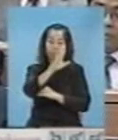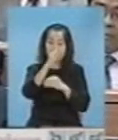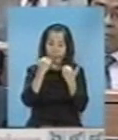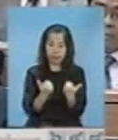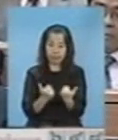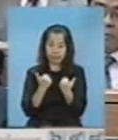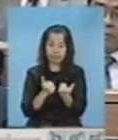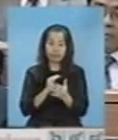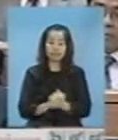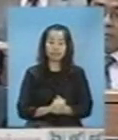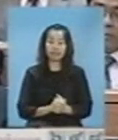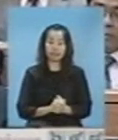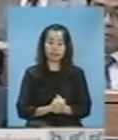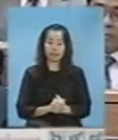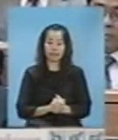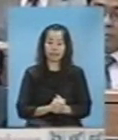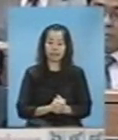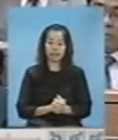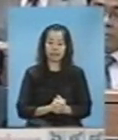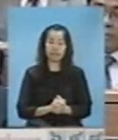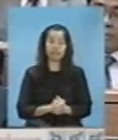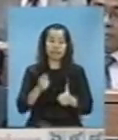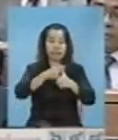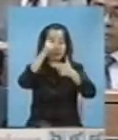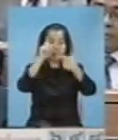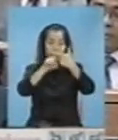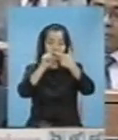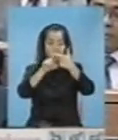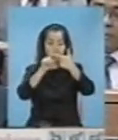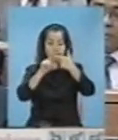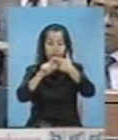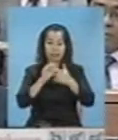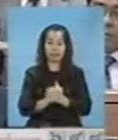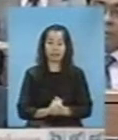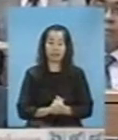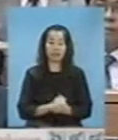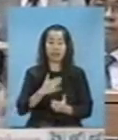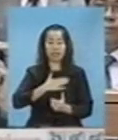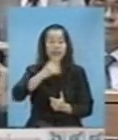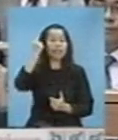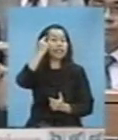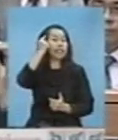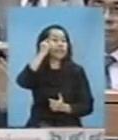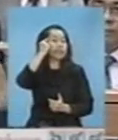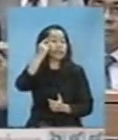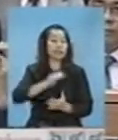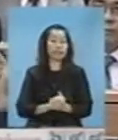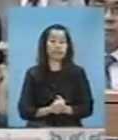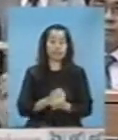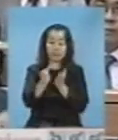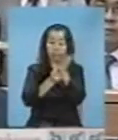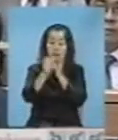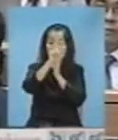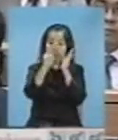การณ์นี้เหตุผลประการที่สองพวกกระผมเชื่อว่าการแก้รัฐนูล